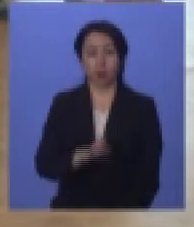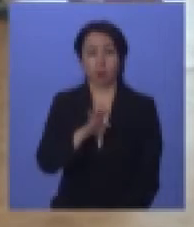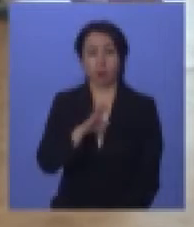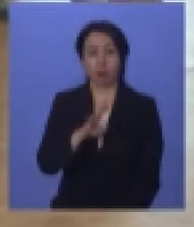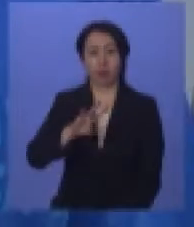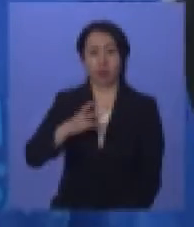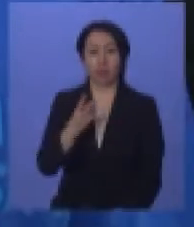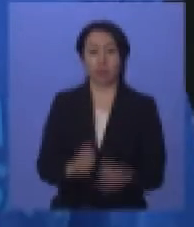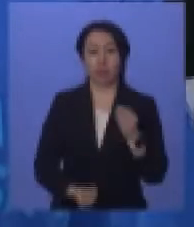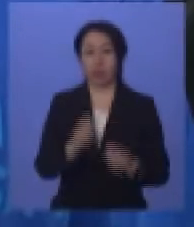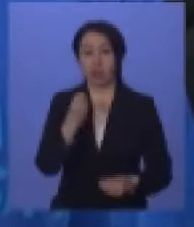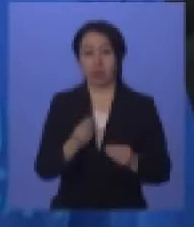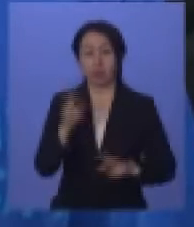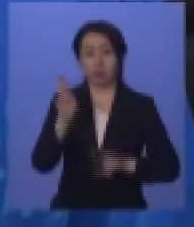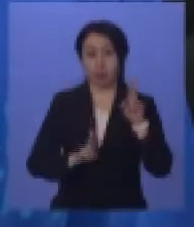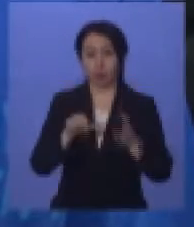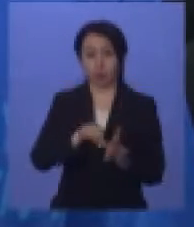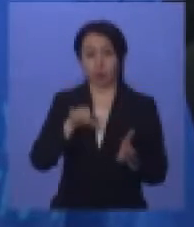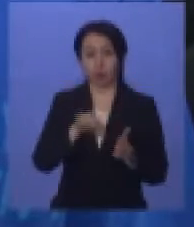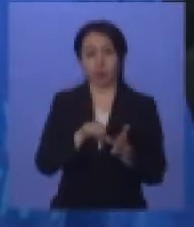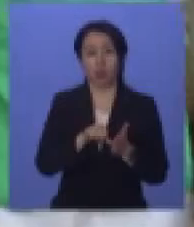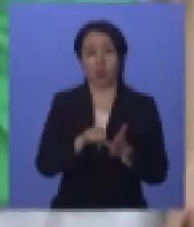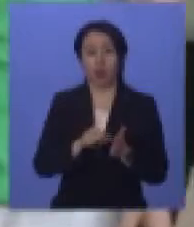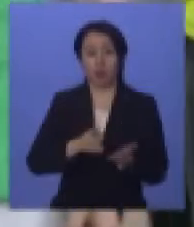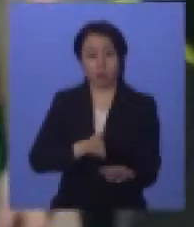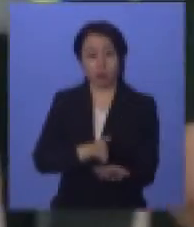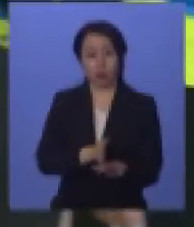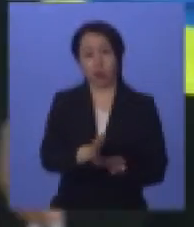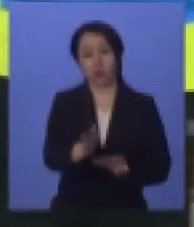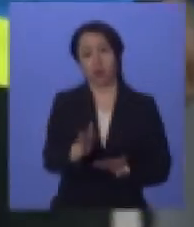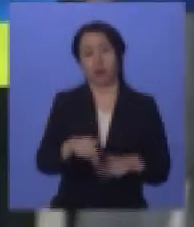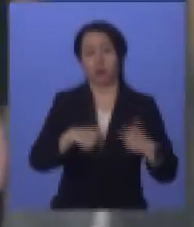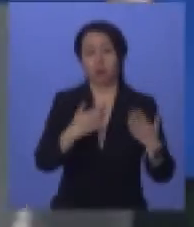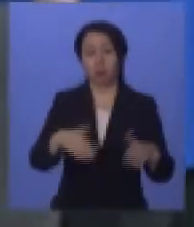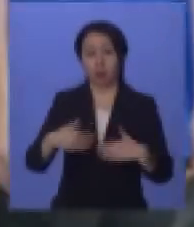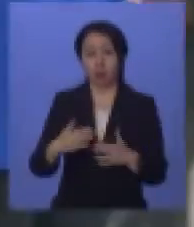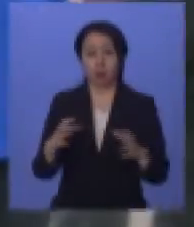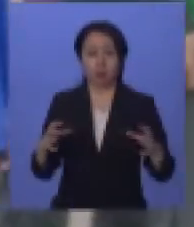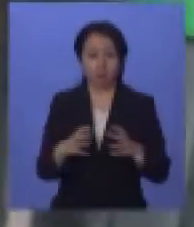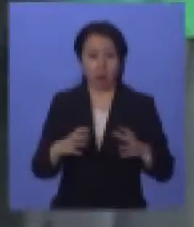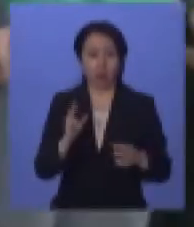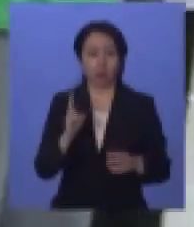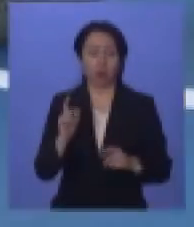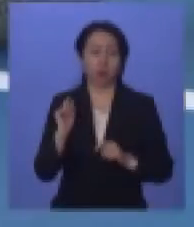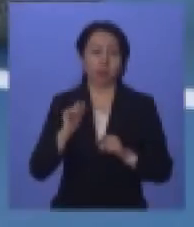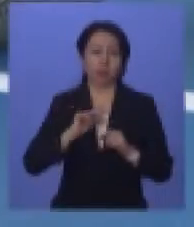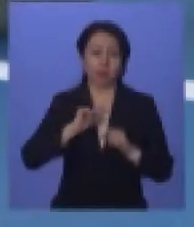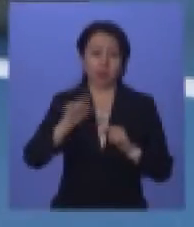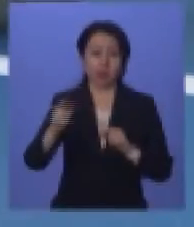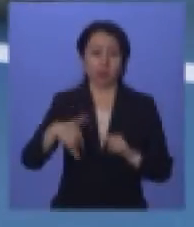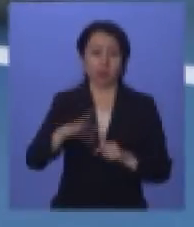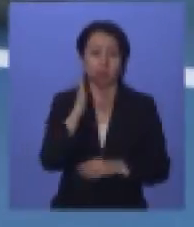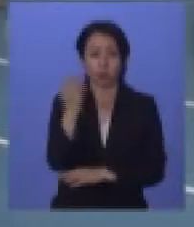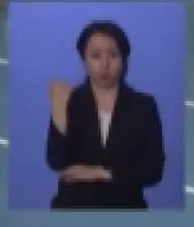Бөрөктепек – национальная игра. По правилам участники располагаются вдоль одной линии и поочередно бросают мяч. Тот, кто кинет его дальше, и